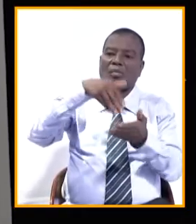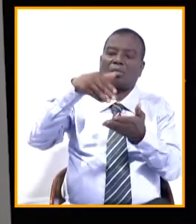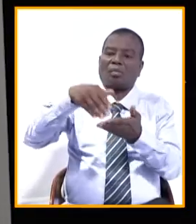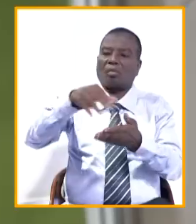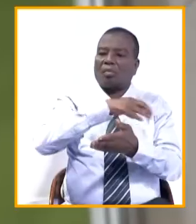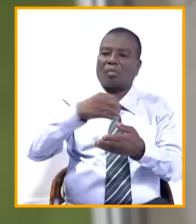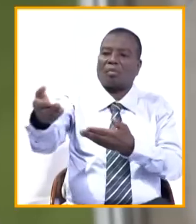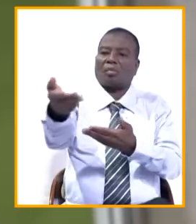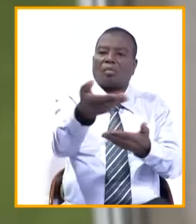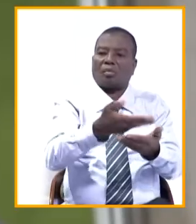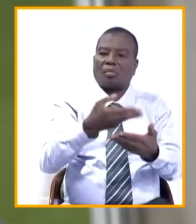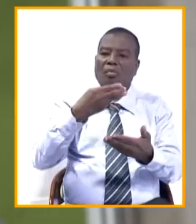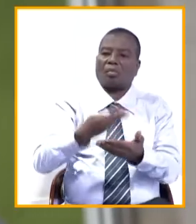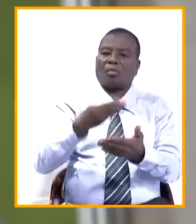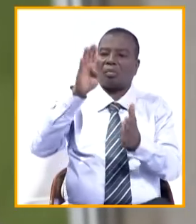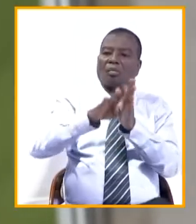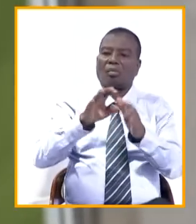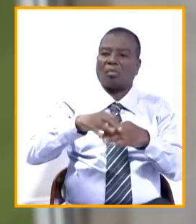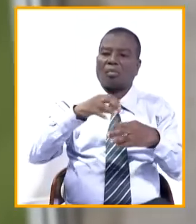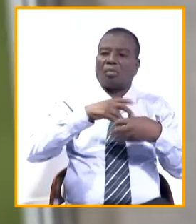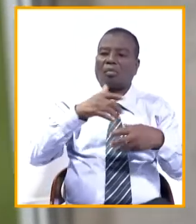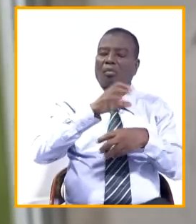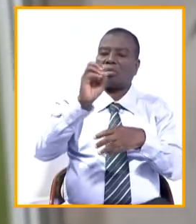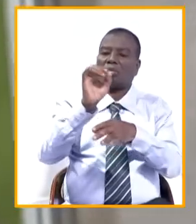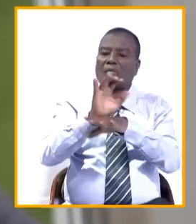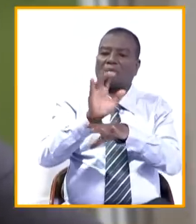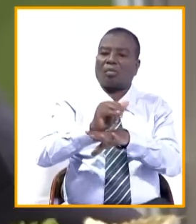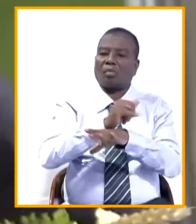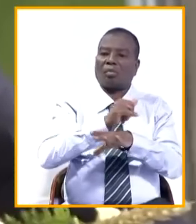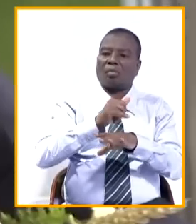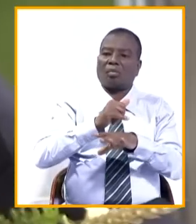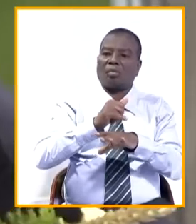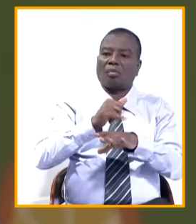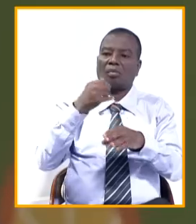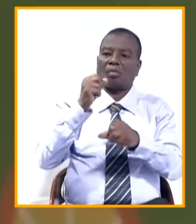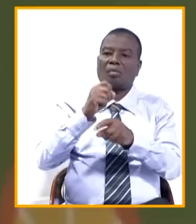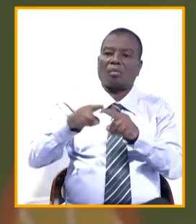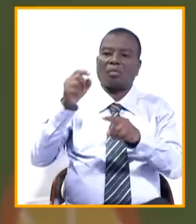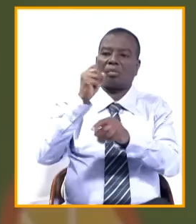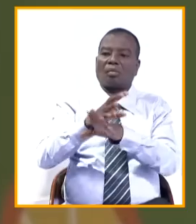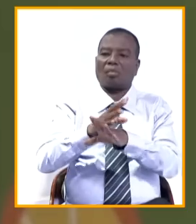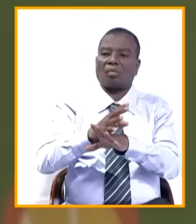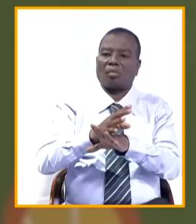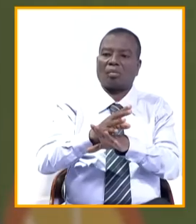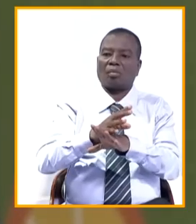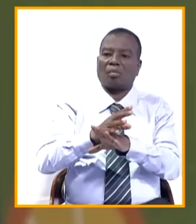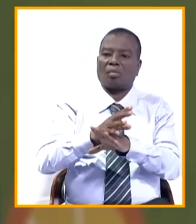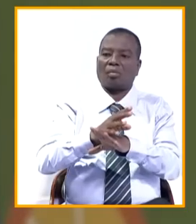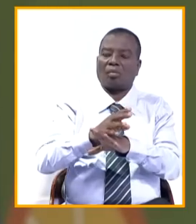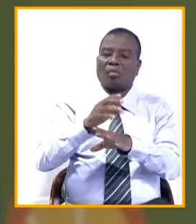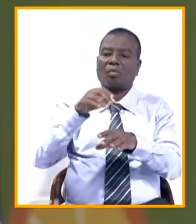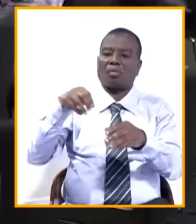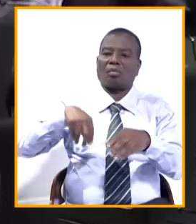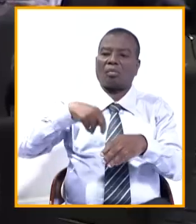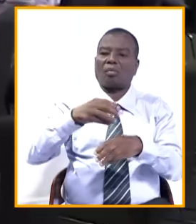qu'il faut mobiliser pour le financement du pacte Côte d'Ivoire pour la période 2023-2026. Mais déjà, l'État met sur la table la somme